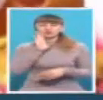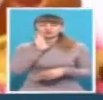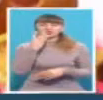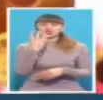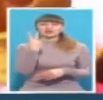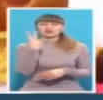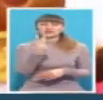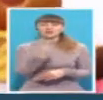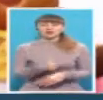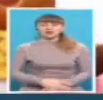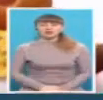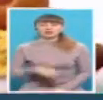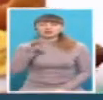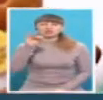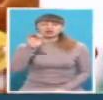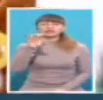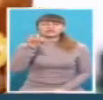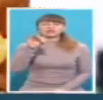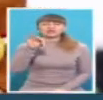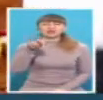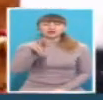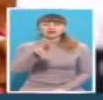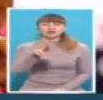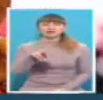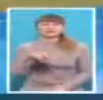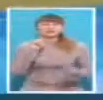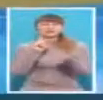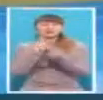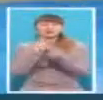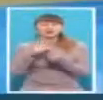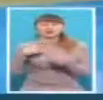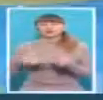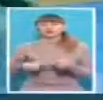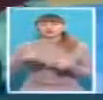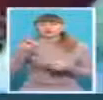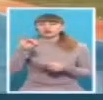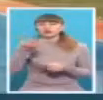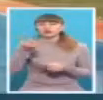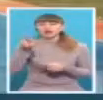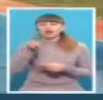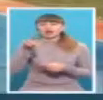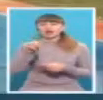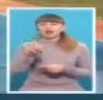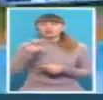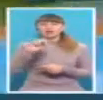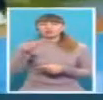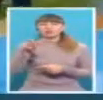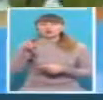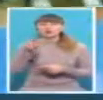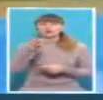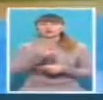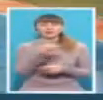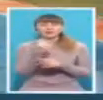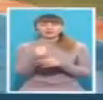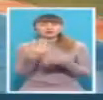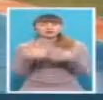Солана Аботеллені 5-3 есебімен жеңеді. Айта кетейік, аталған турнирден соң Жансель 108 ұпаймен әлемдік рейтингте 25-ші орынға